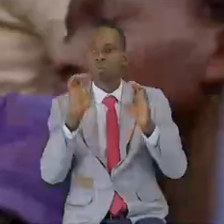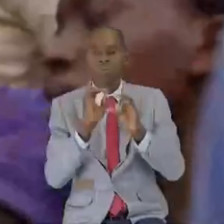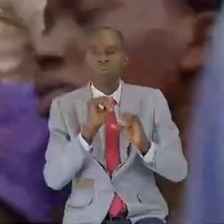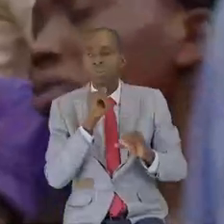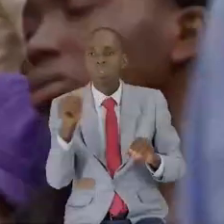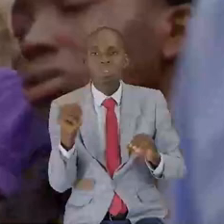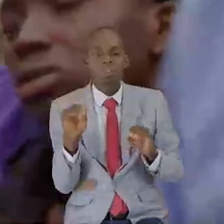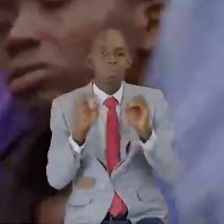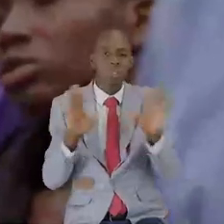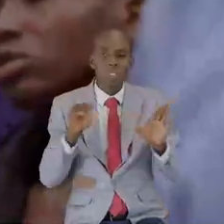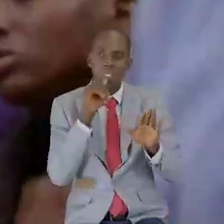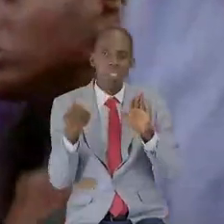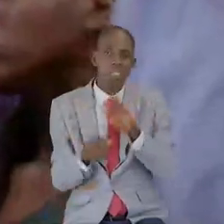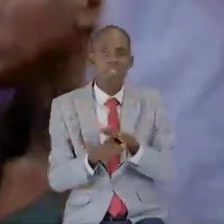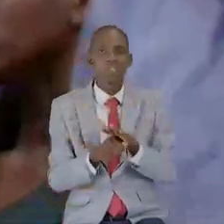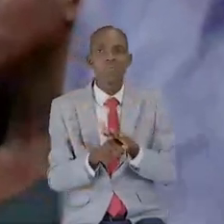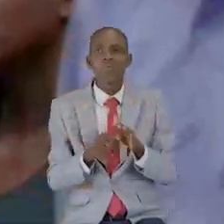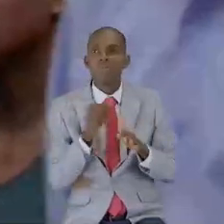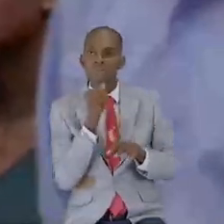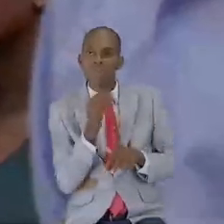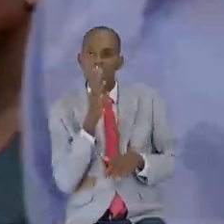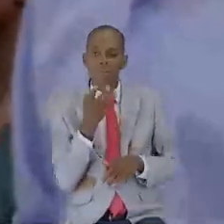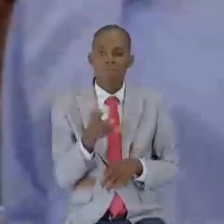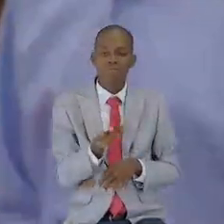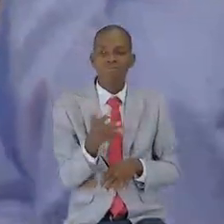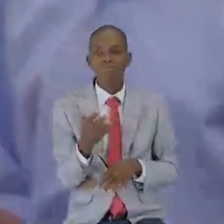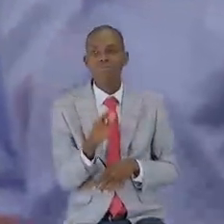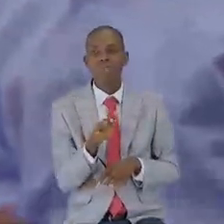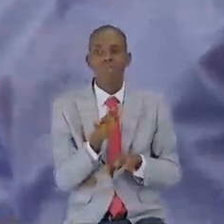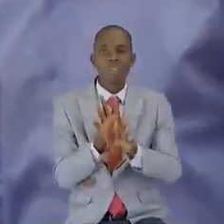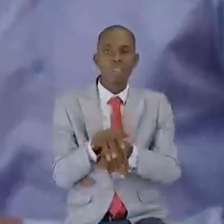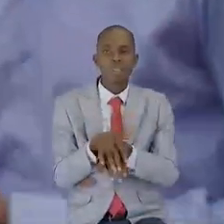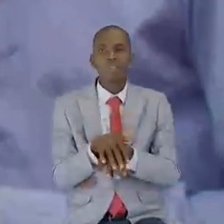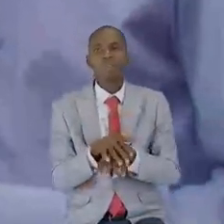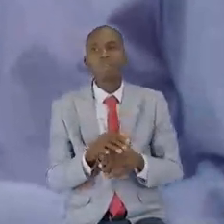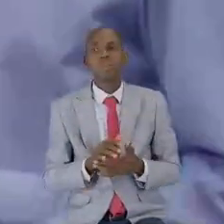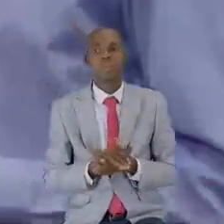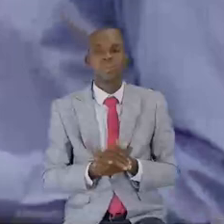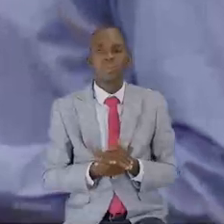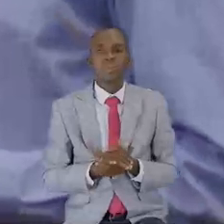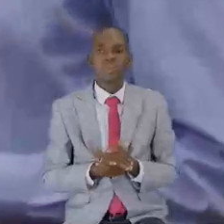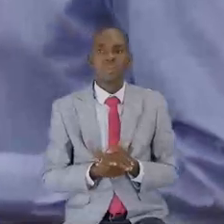caché. On ne joue pas au jeu.